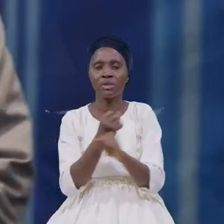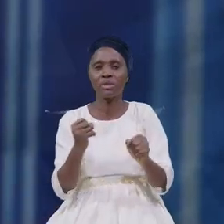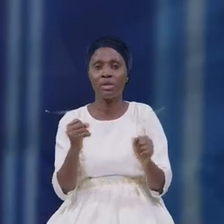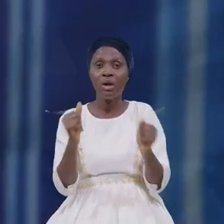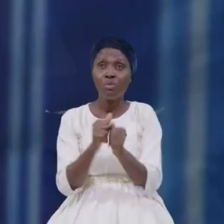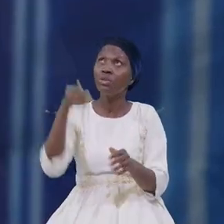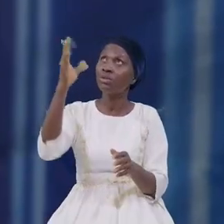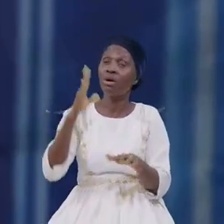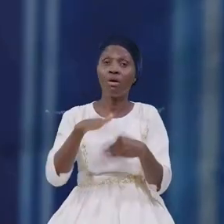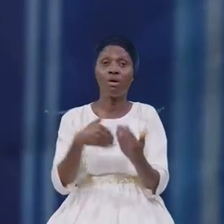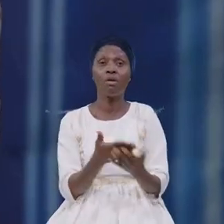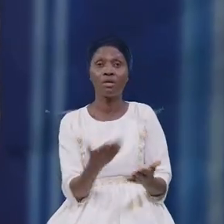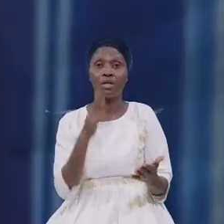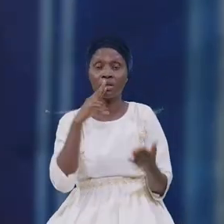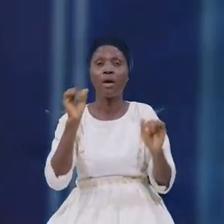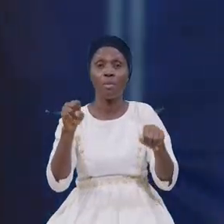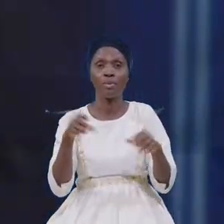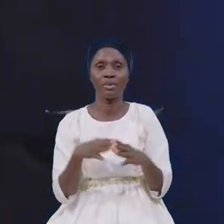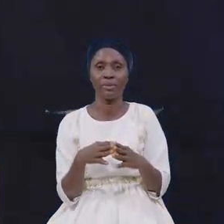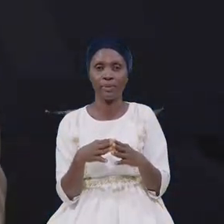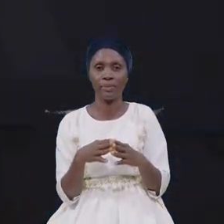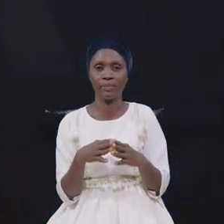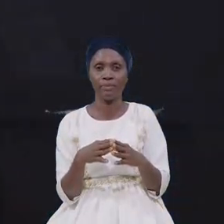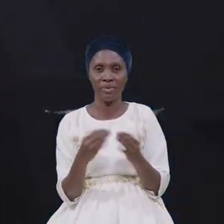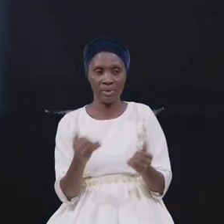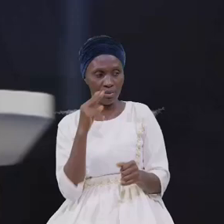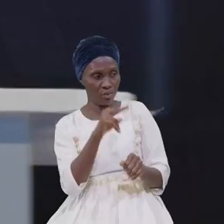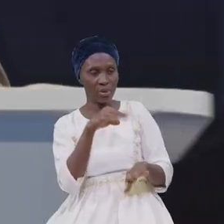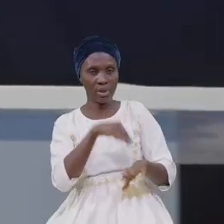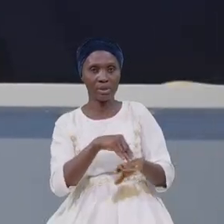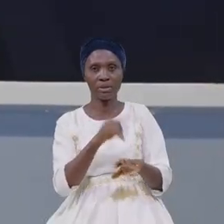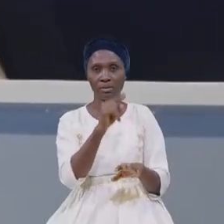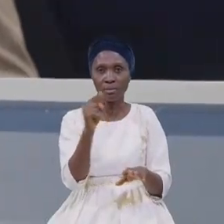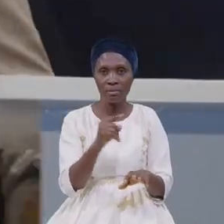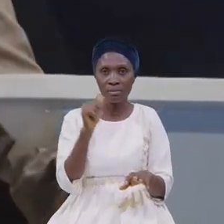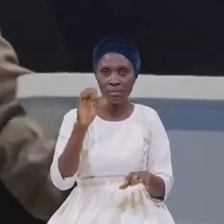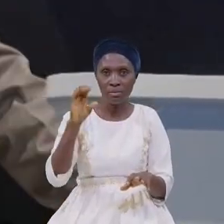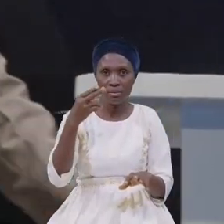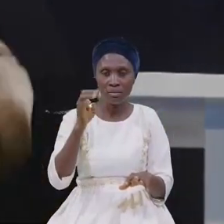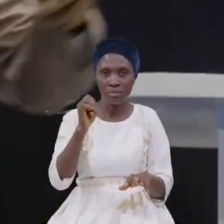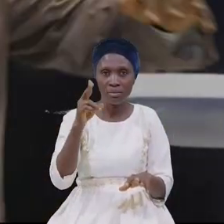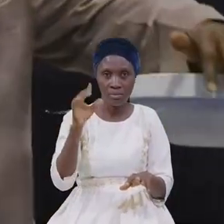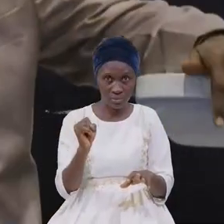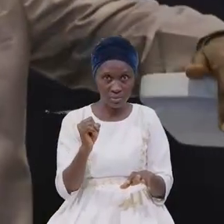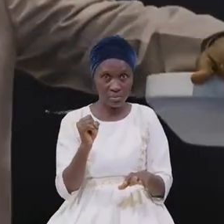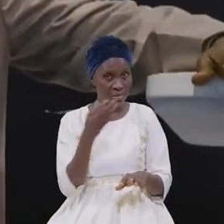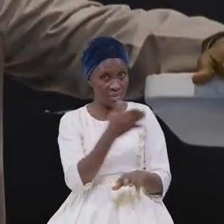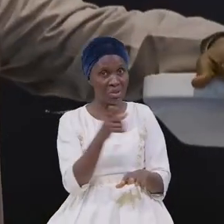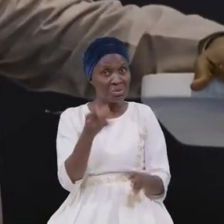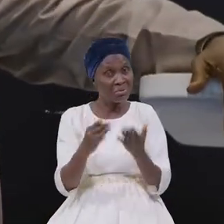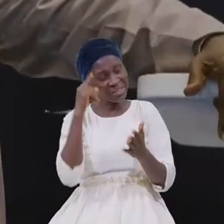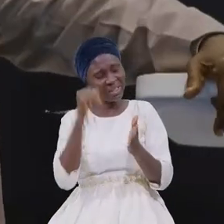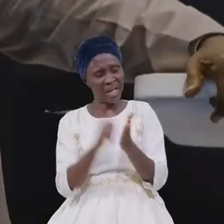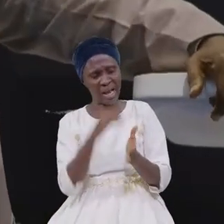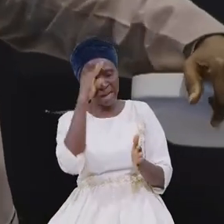Dieu. Tout est possible à Dieu. Voyons Zachée là-bas. Oui, on aurait pensé qu'il ne pouvait être